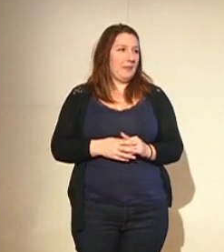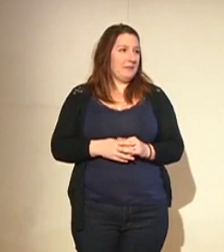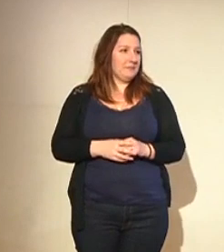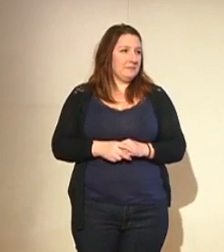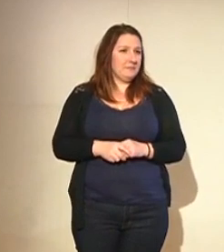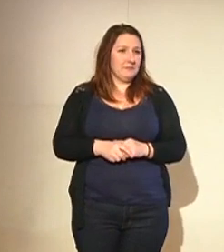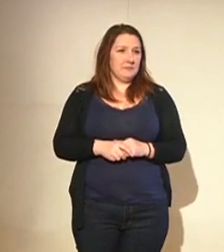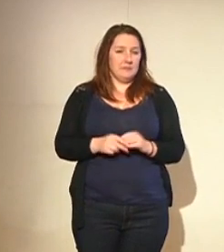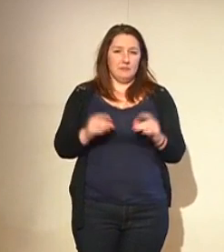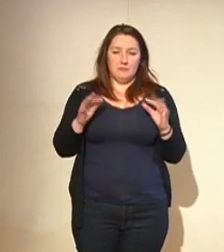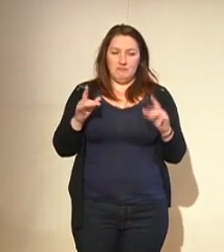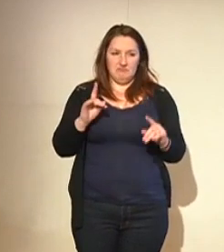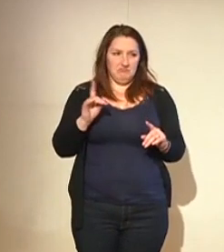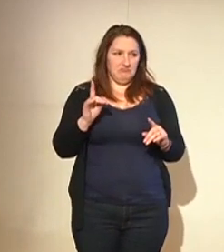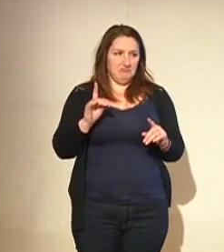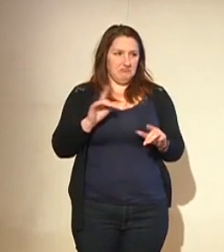Barbier